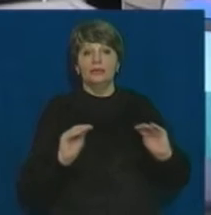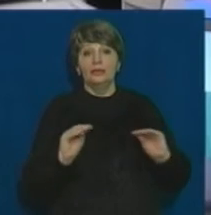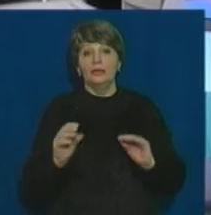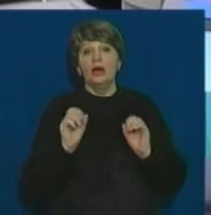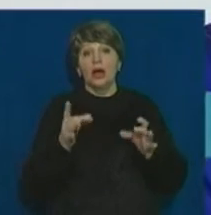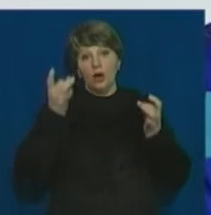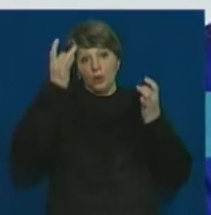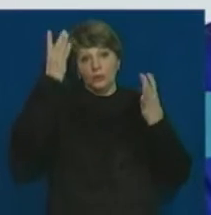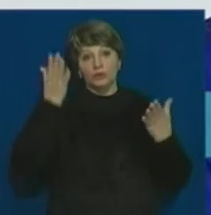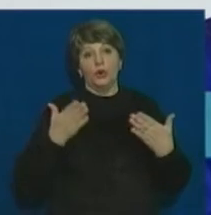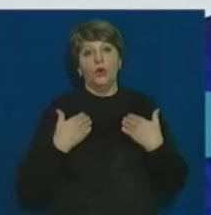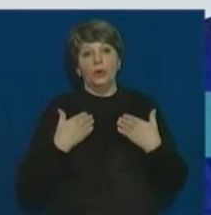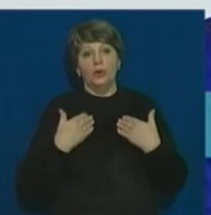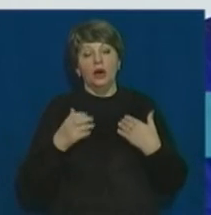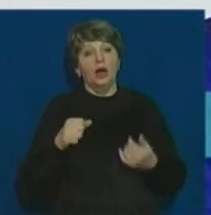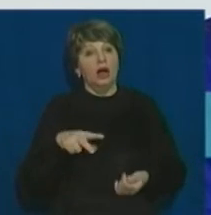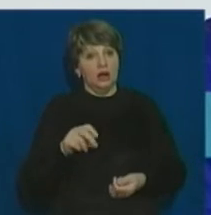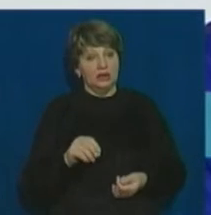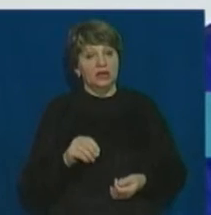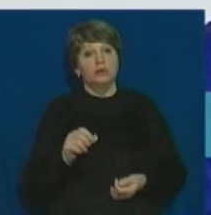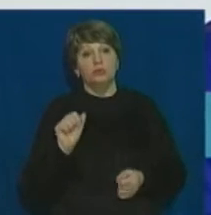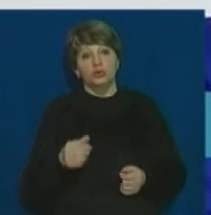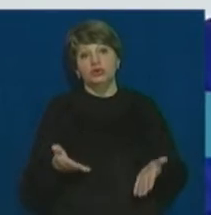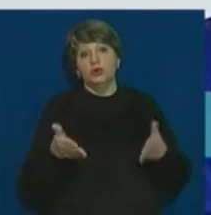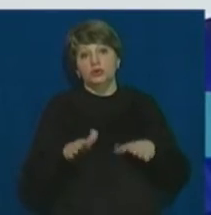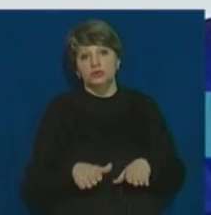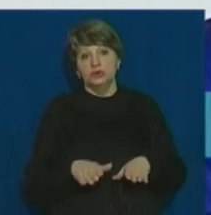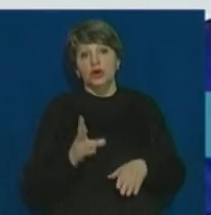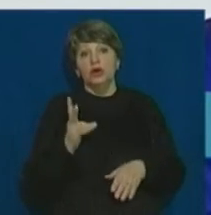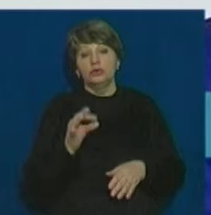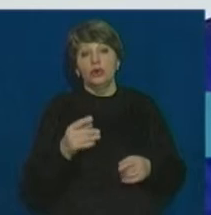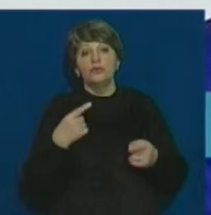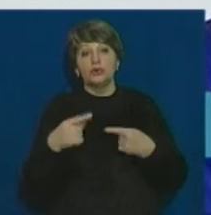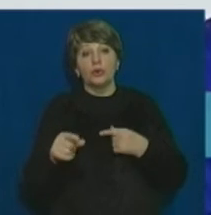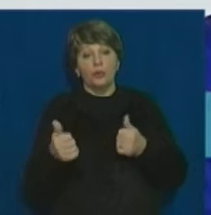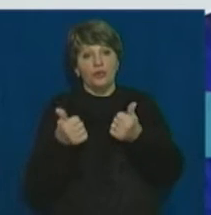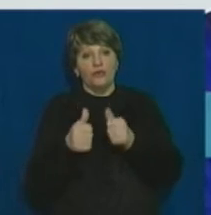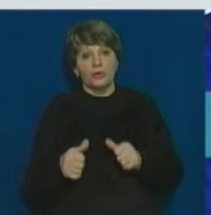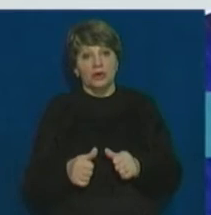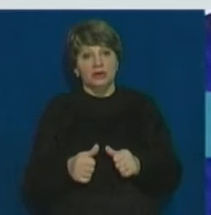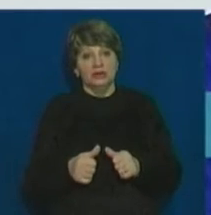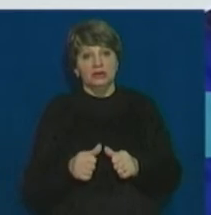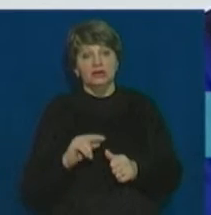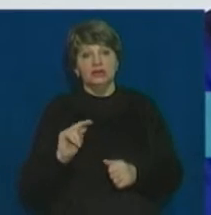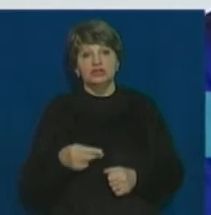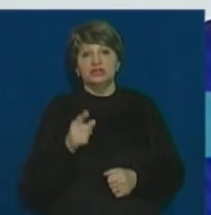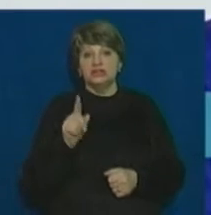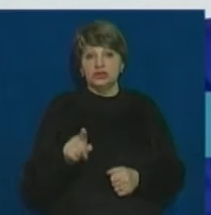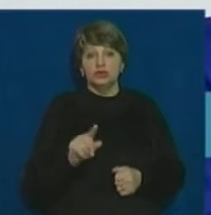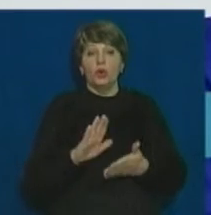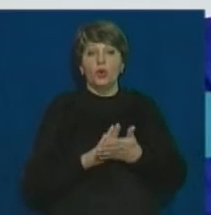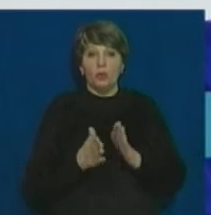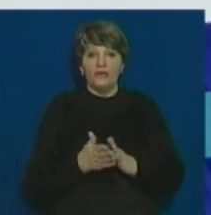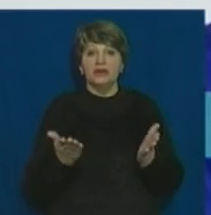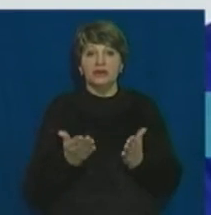культурного відпочинку. Але вона може і залишитись, але в якомусь іншому вже форматі, через те, що ті умови, в яких